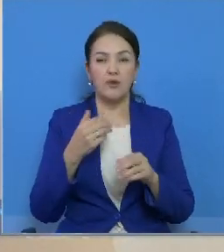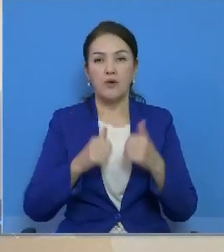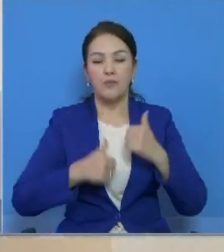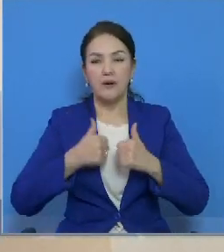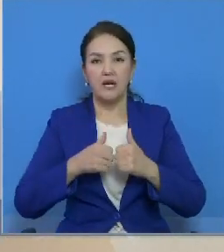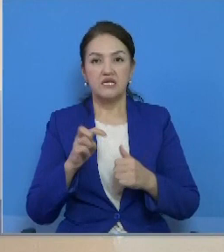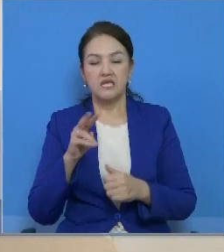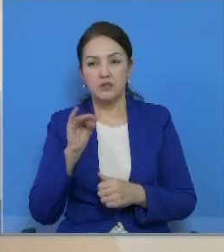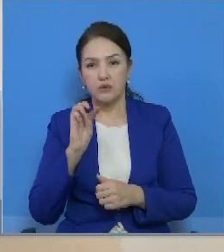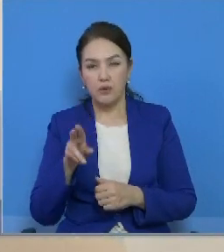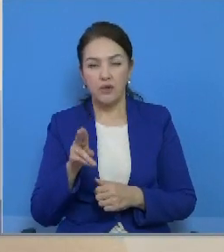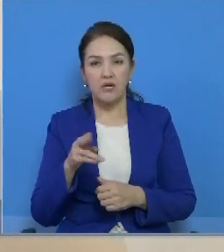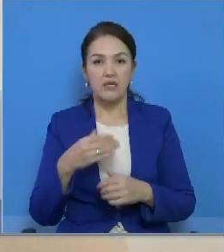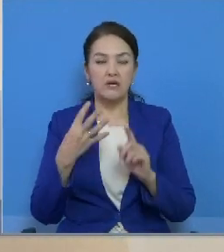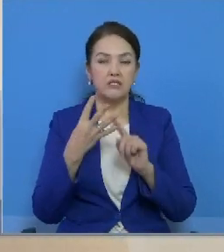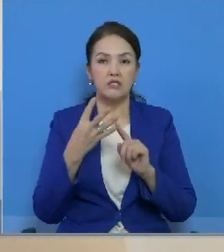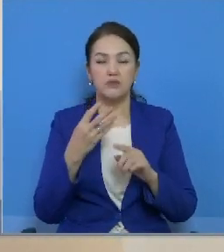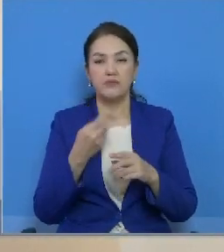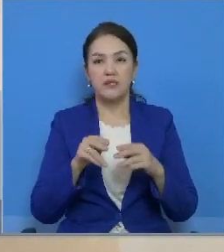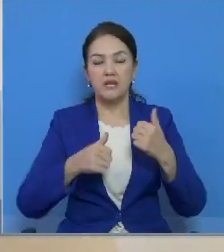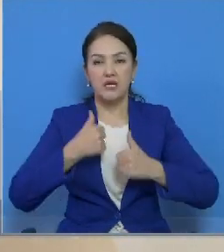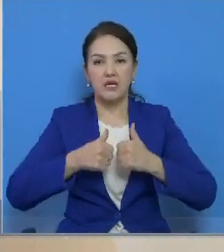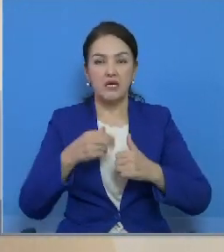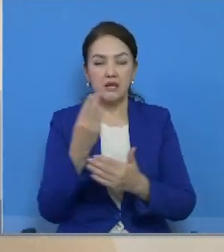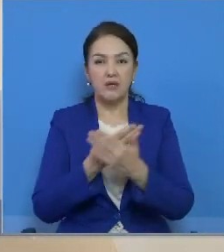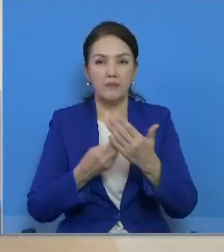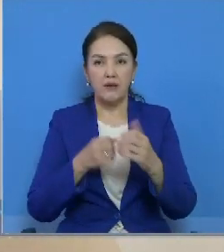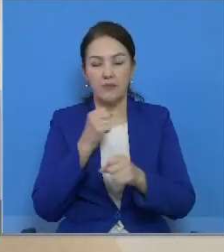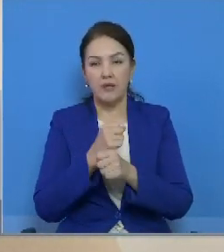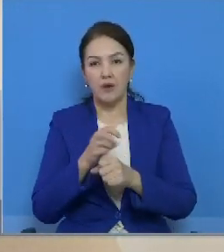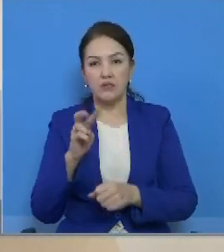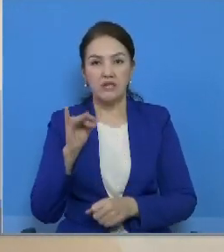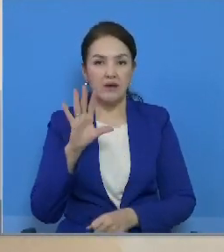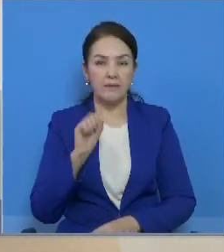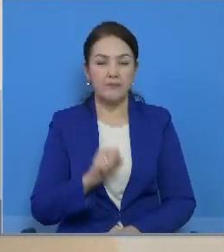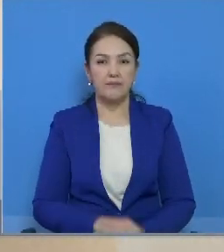конкурс ТикТок. И четвертый тур – это конкурс рисунков по произведению Мухтара Ауэзова.